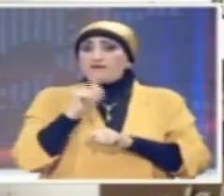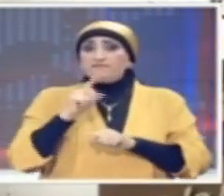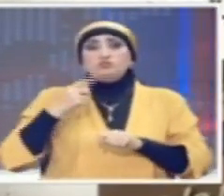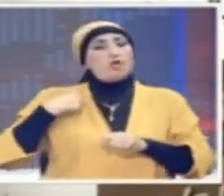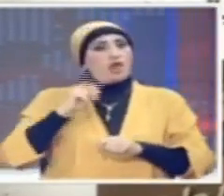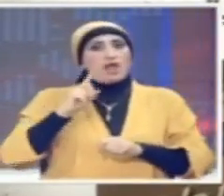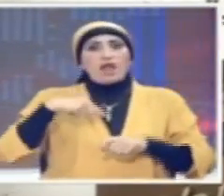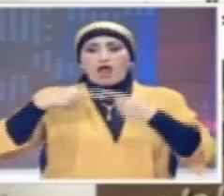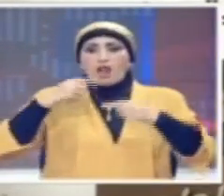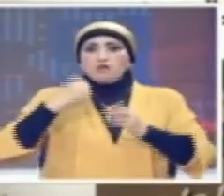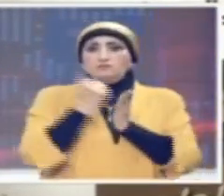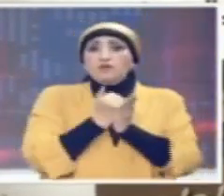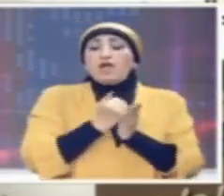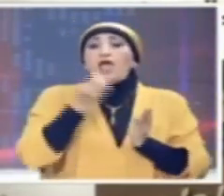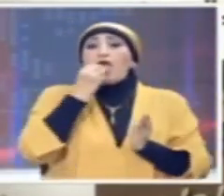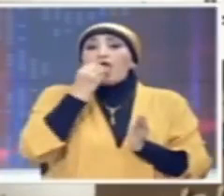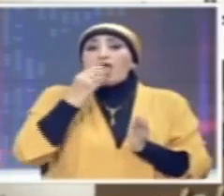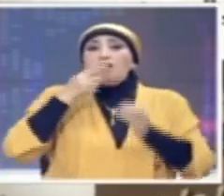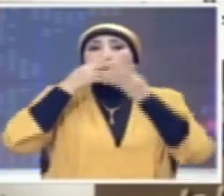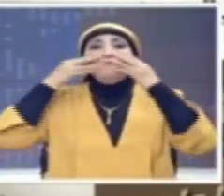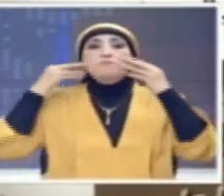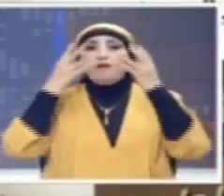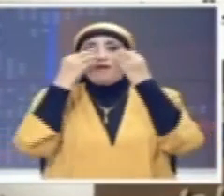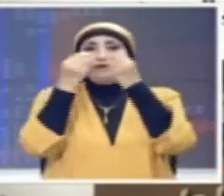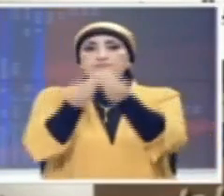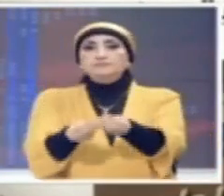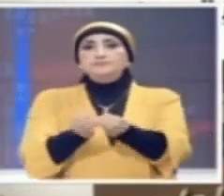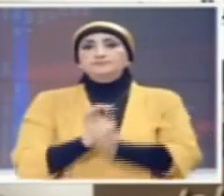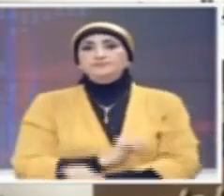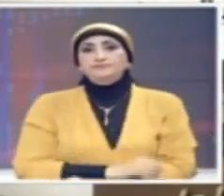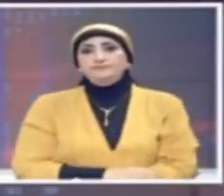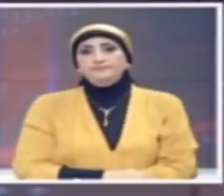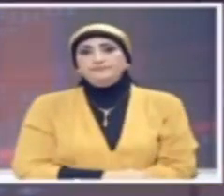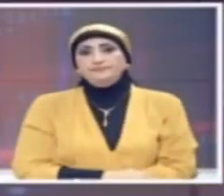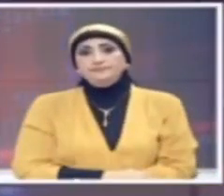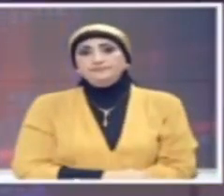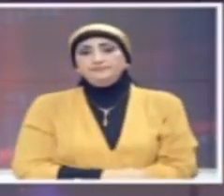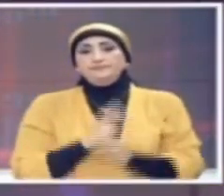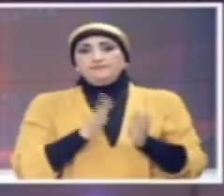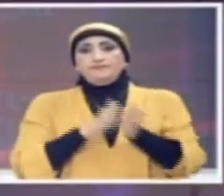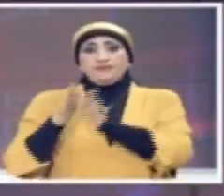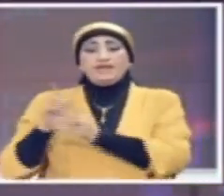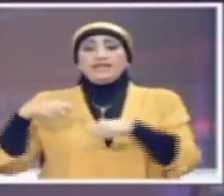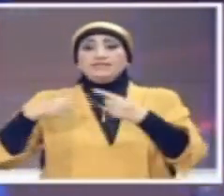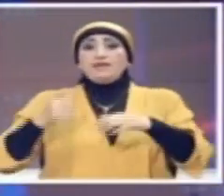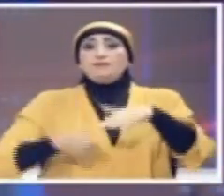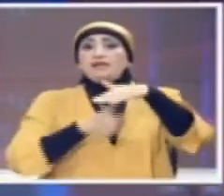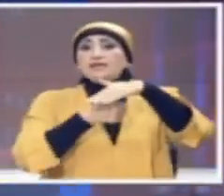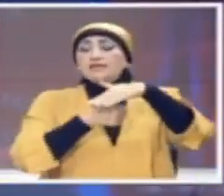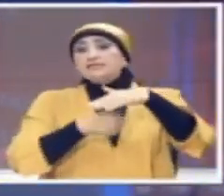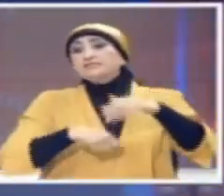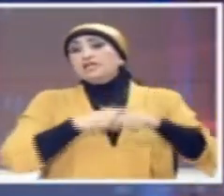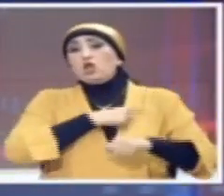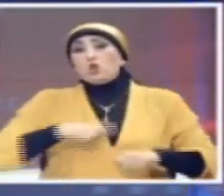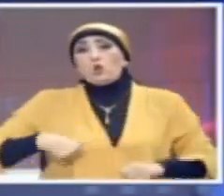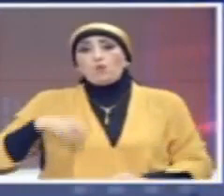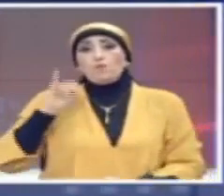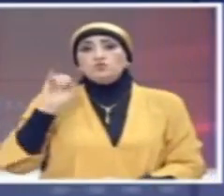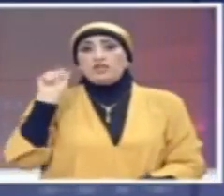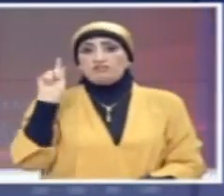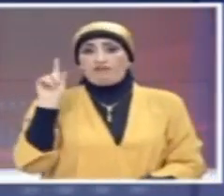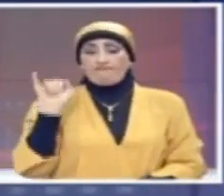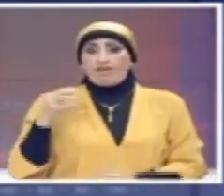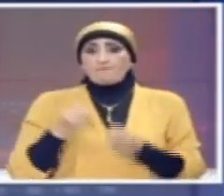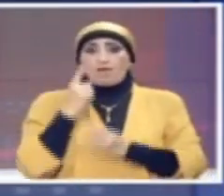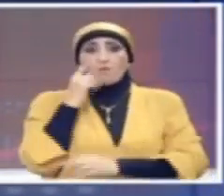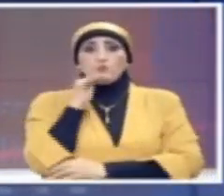لشهر نوفمبر الجاري. تابع رئيس مجلس الوزراء دكتور مصطفى مدبولي مع المشرف